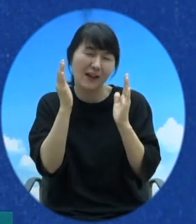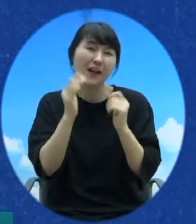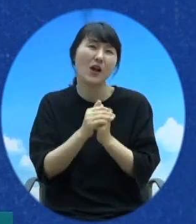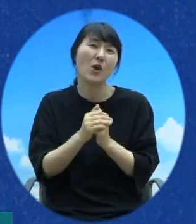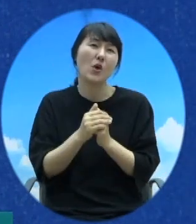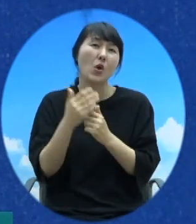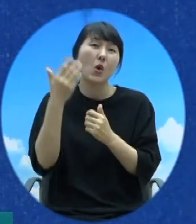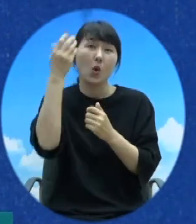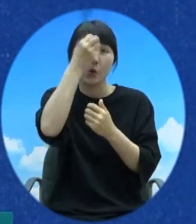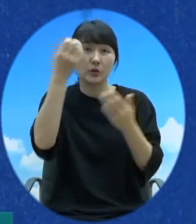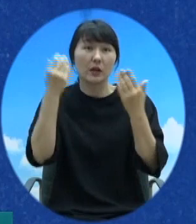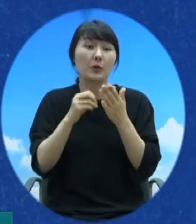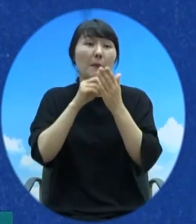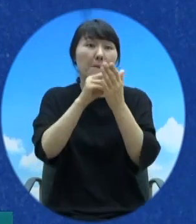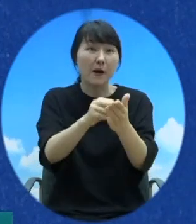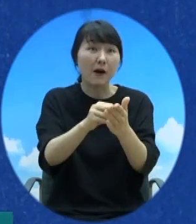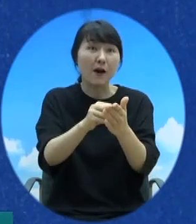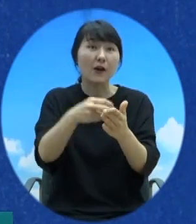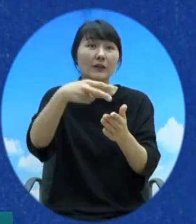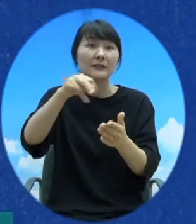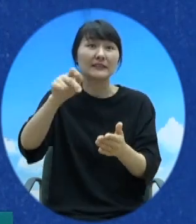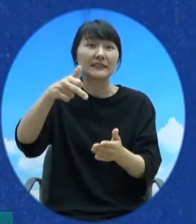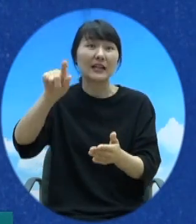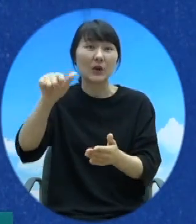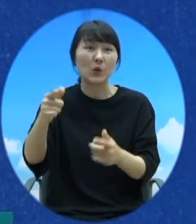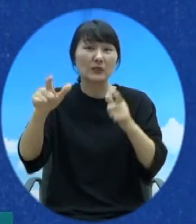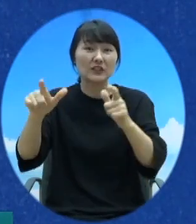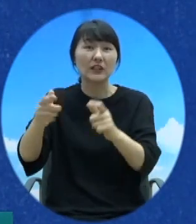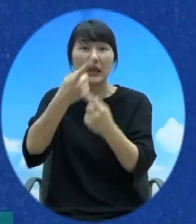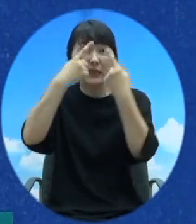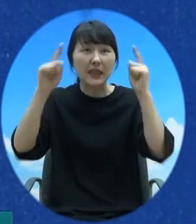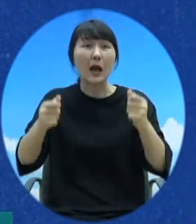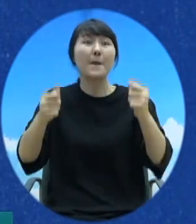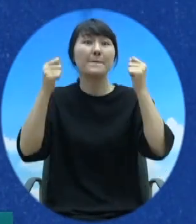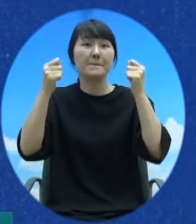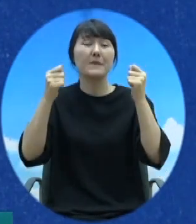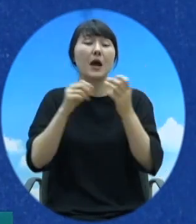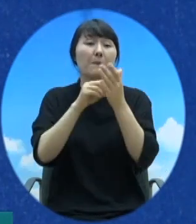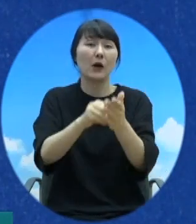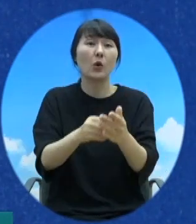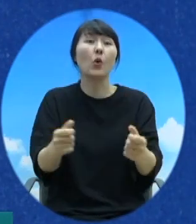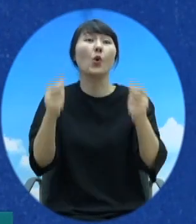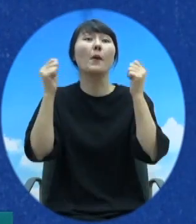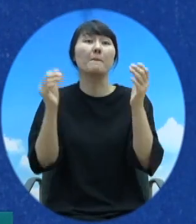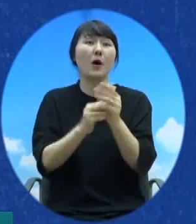고등학교도 진학하고 시카고 있는 대학도 진학하고 우수한 성적으로 학교를 마치고